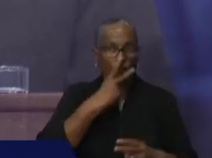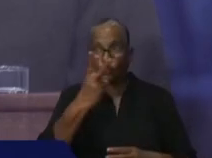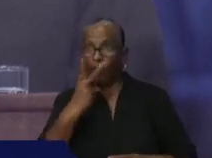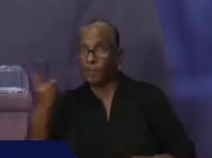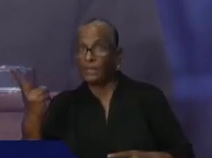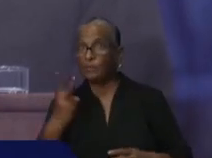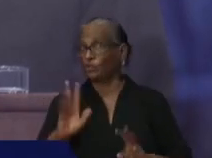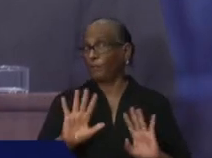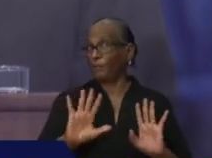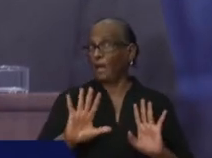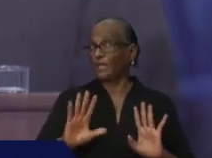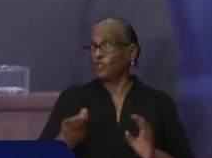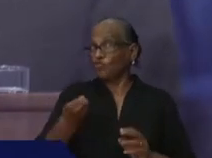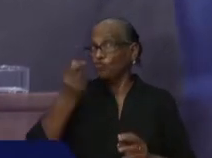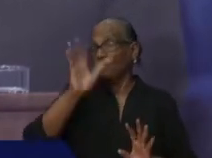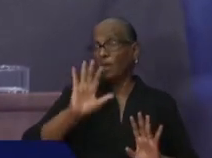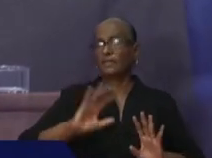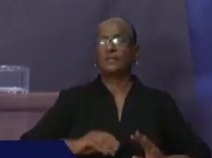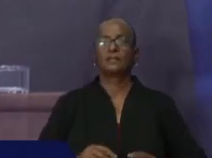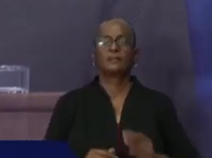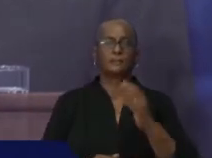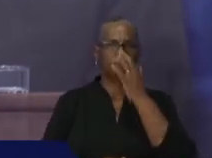losgelaten moeten worden.